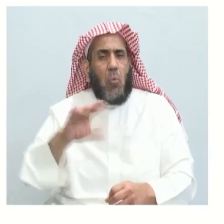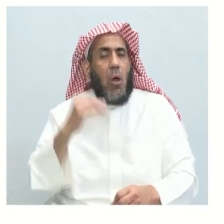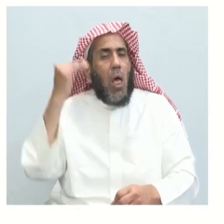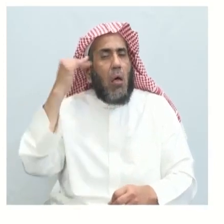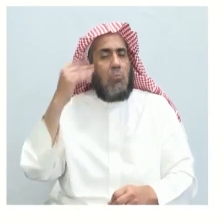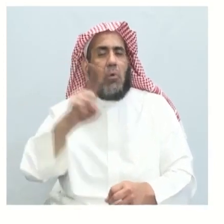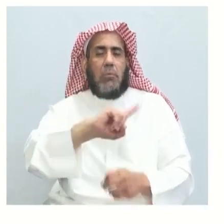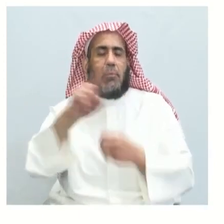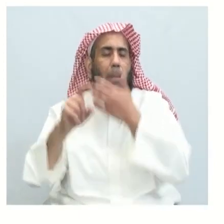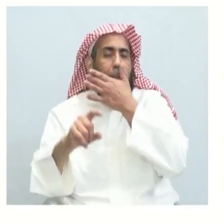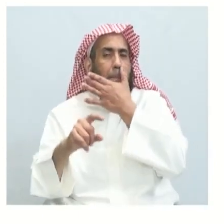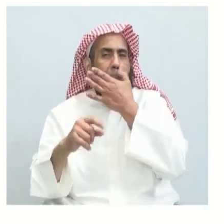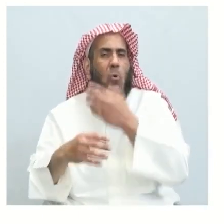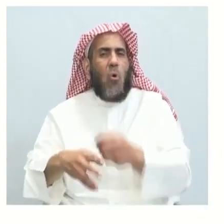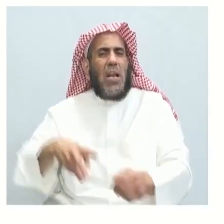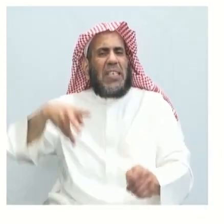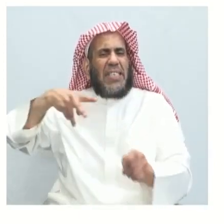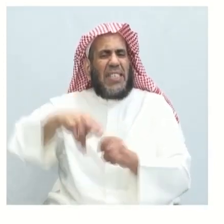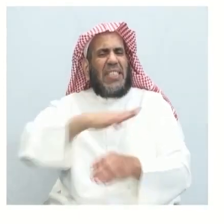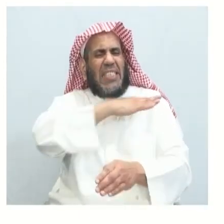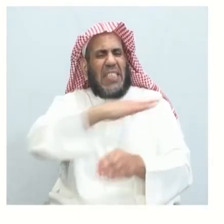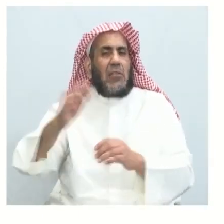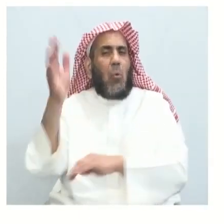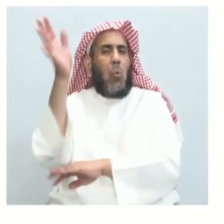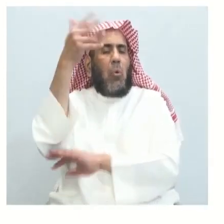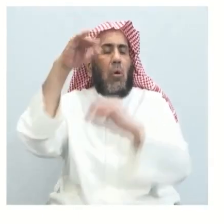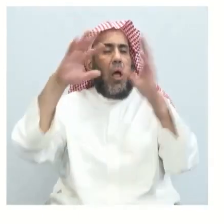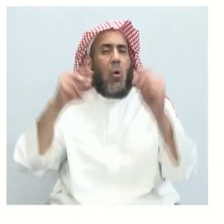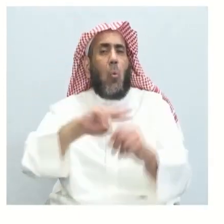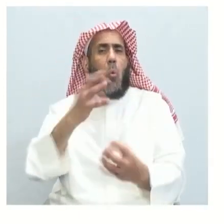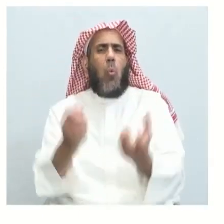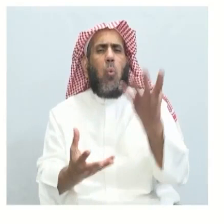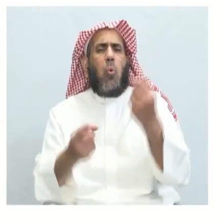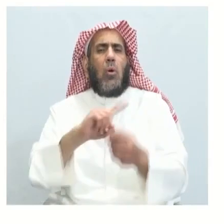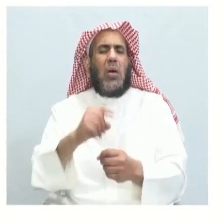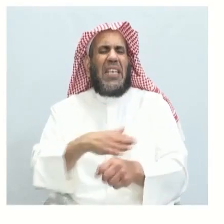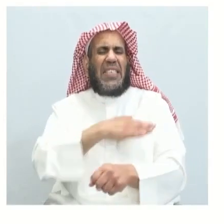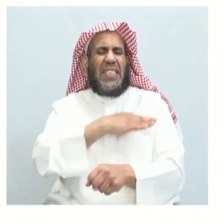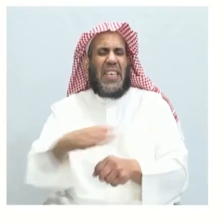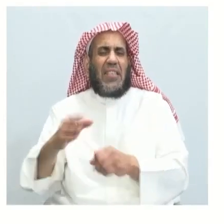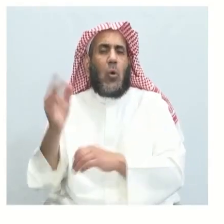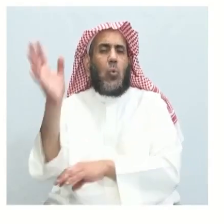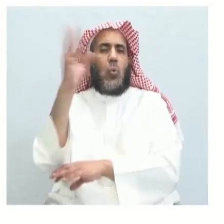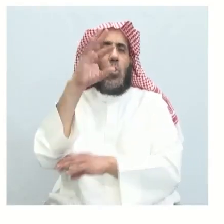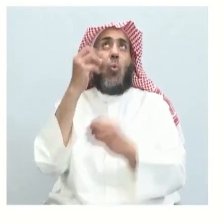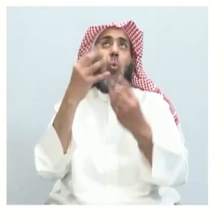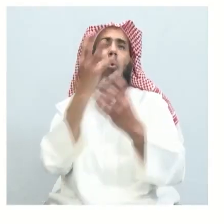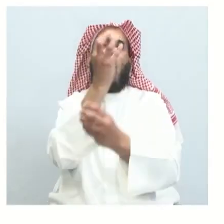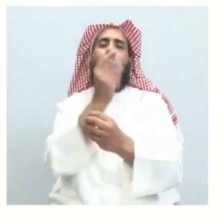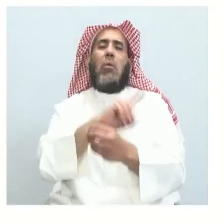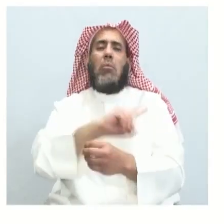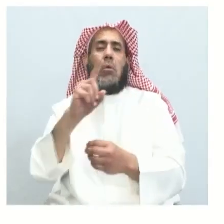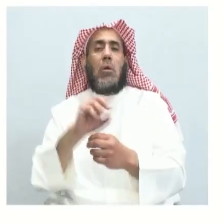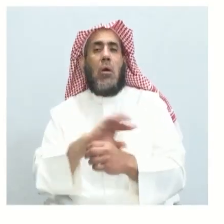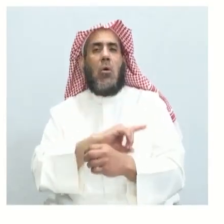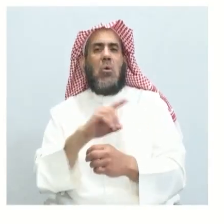امراه ولا تقطعوا نخلا ولا تحرقوه ولا تقطعوا شجره مثمره